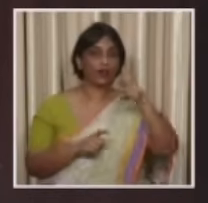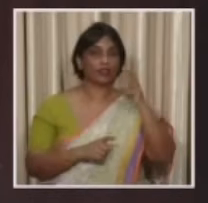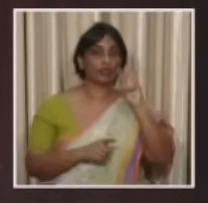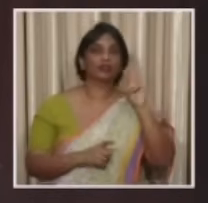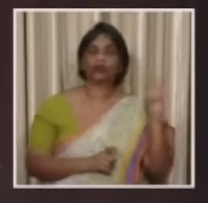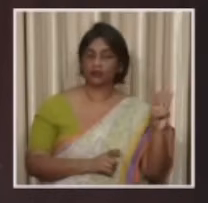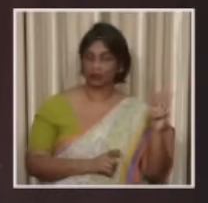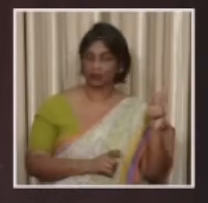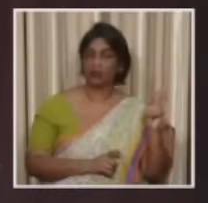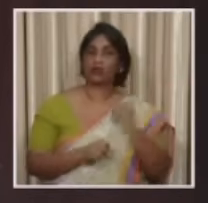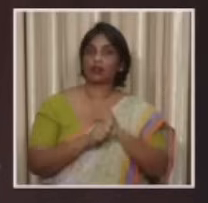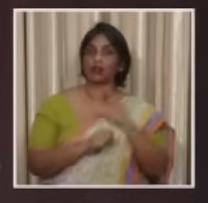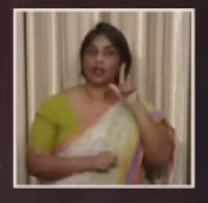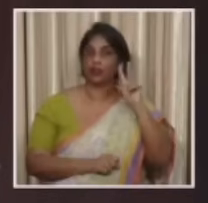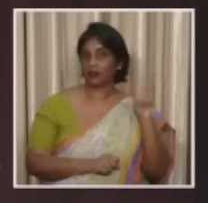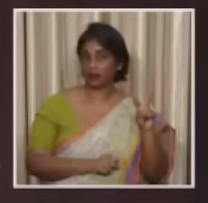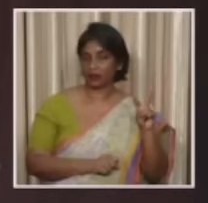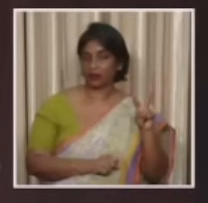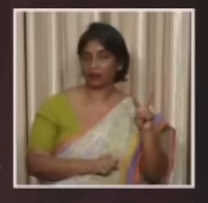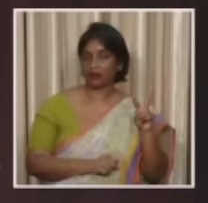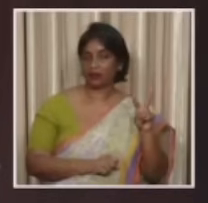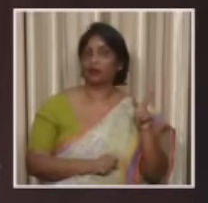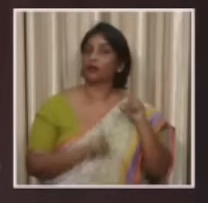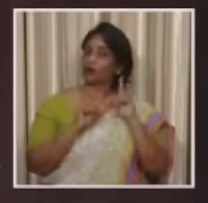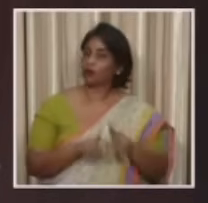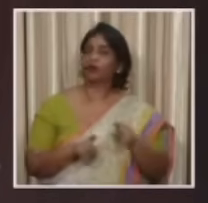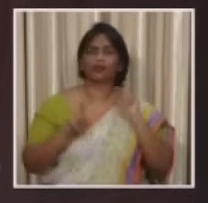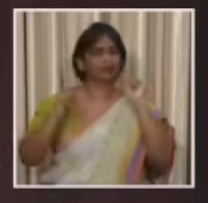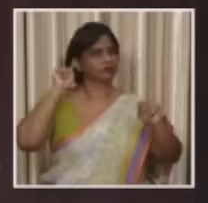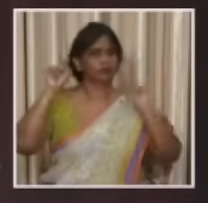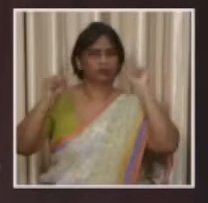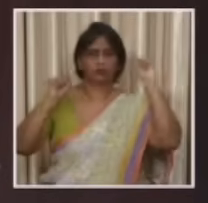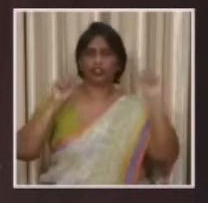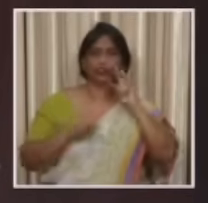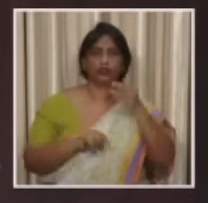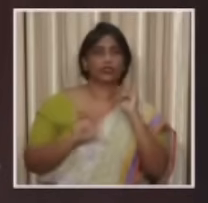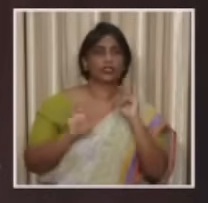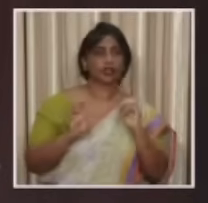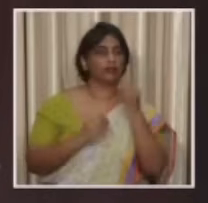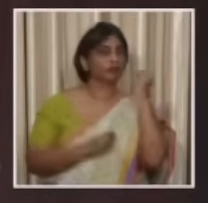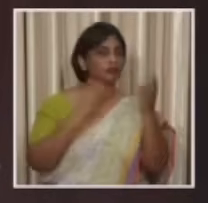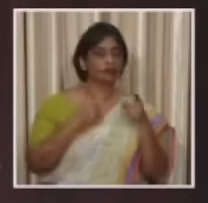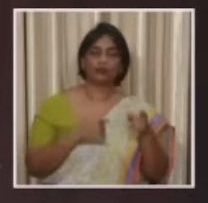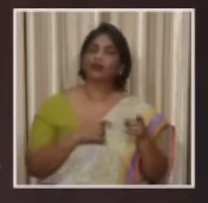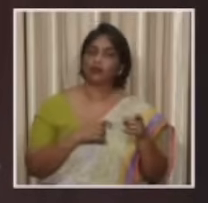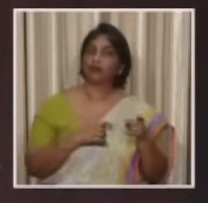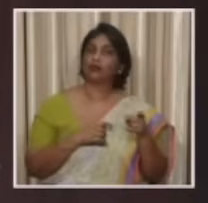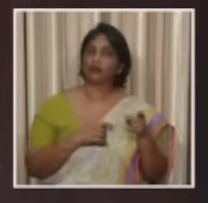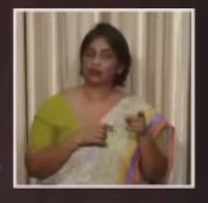133ක්, ගම්පහ 72ක්. මේ විදිහට ගත්තම හැම තැනකම 306ක් දීලා තියෙනවා